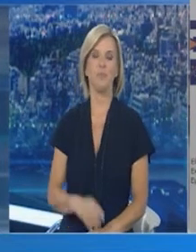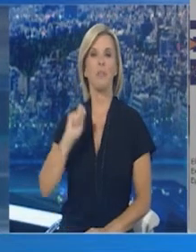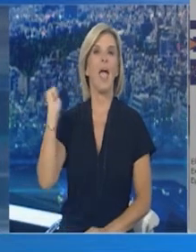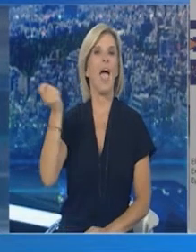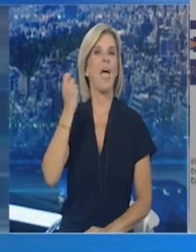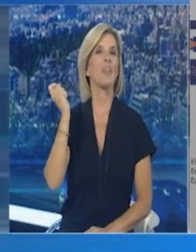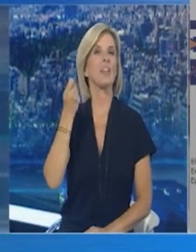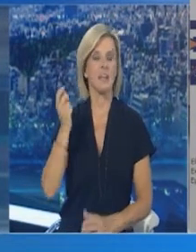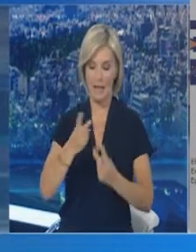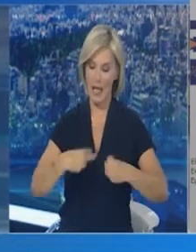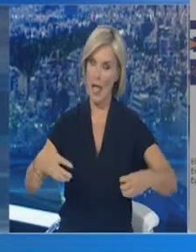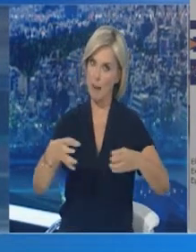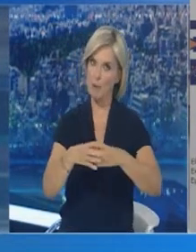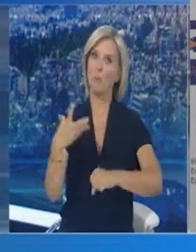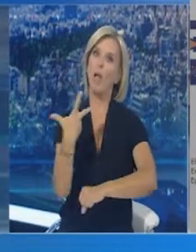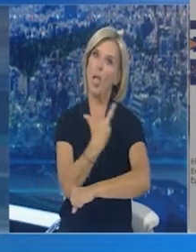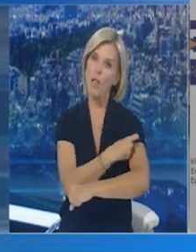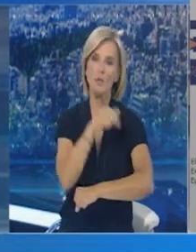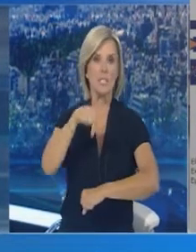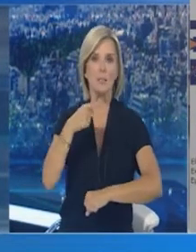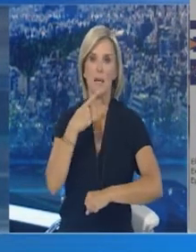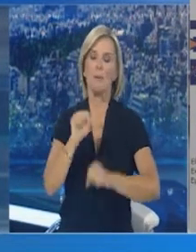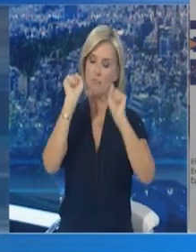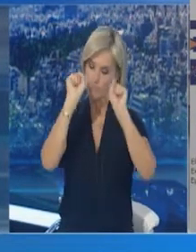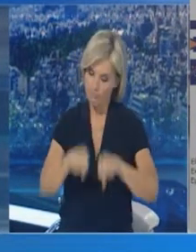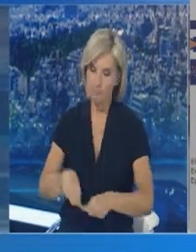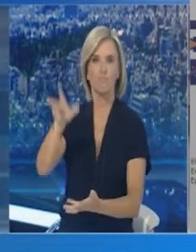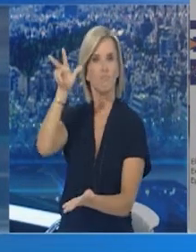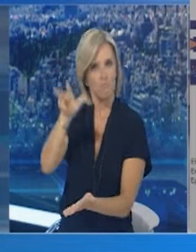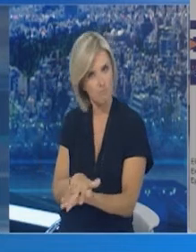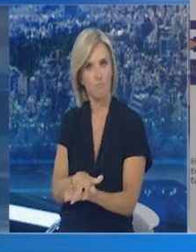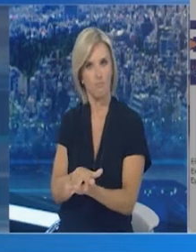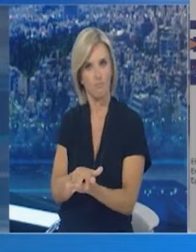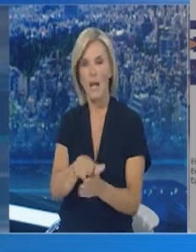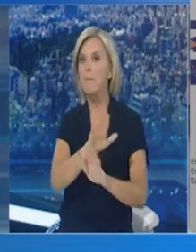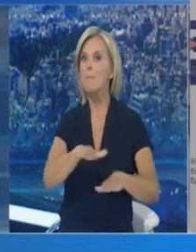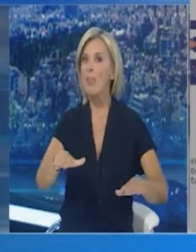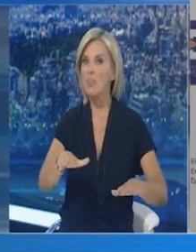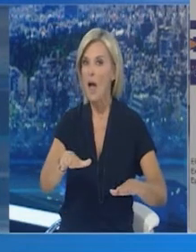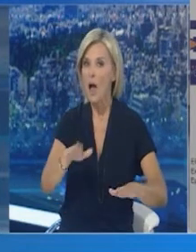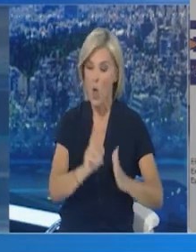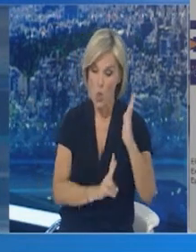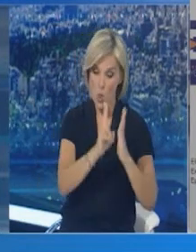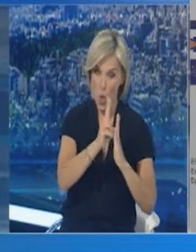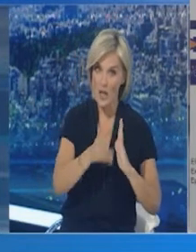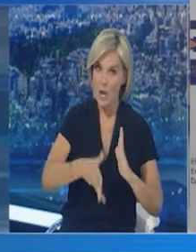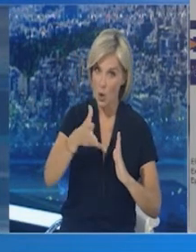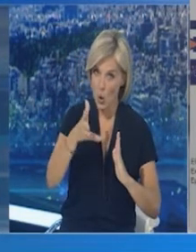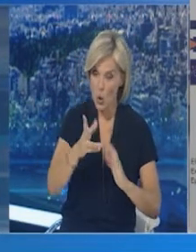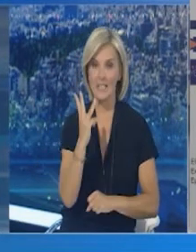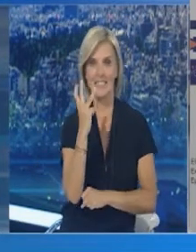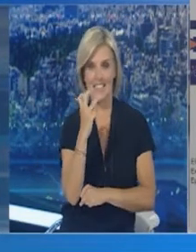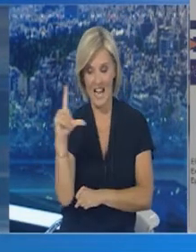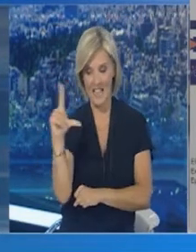Εμβολιασμών έδωσε την έγκριση για τον εμβολιασμό παιδιών ηλικίας άνω των 12 ετών και έτσι την Παρασκευή 30 Ιουλίου θα